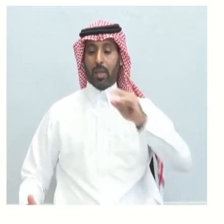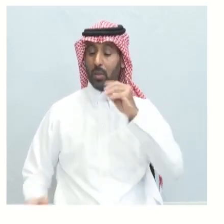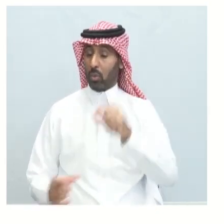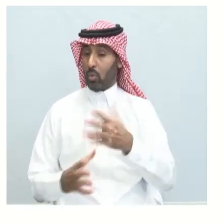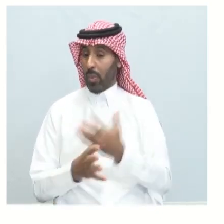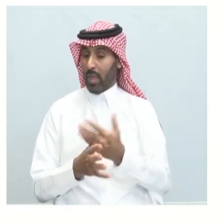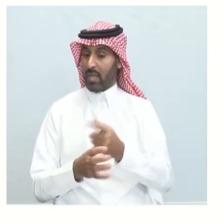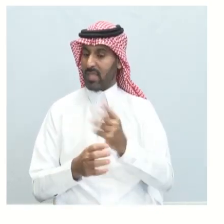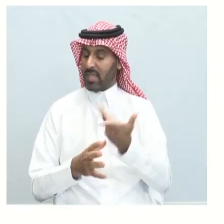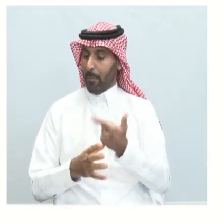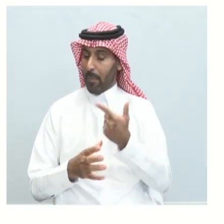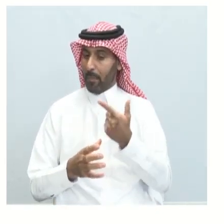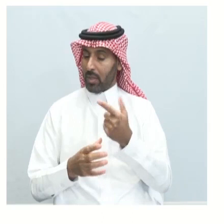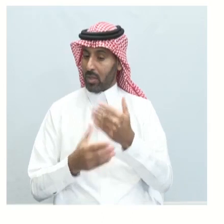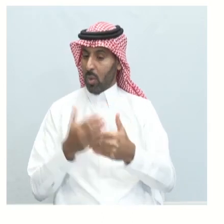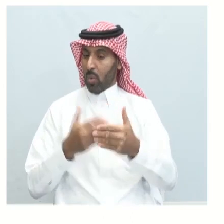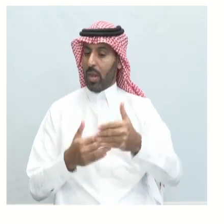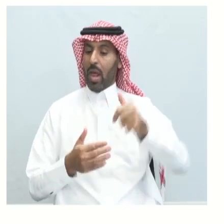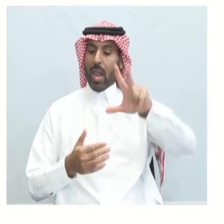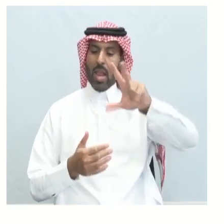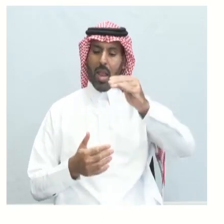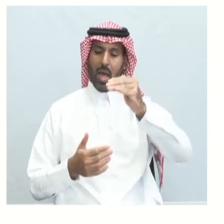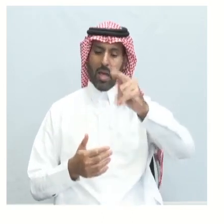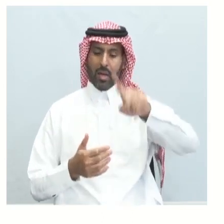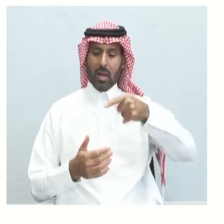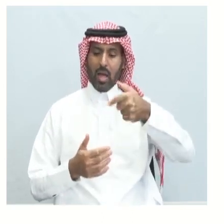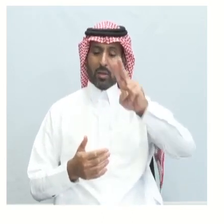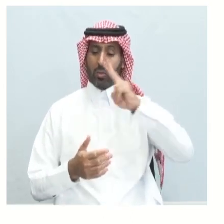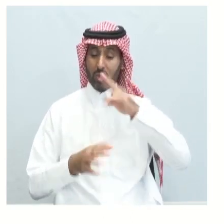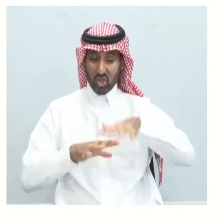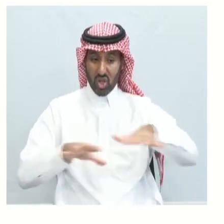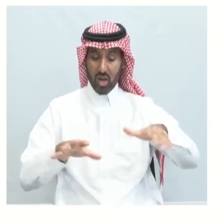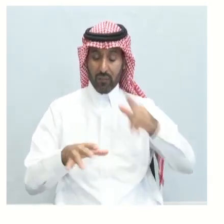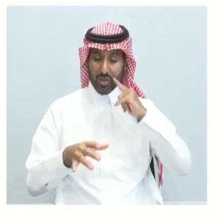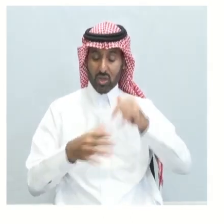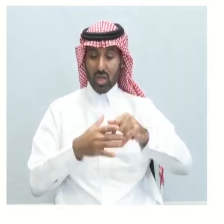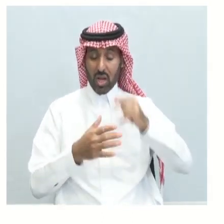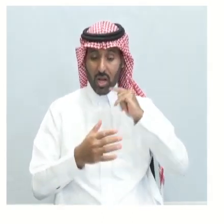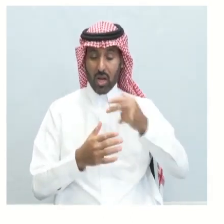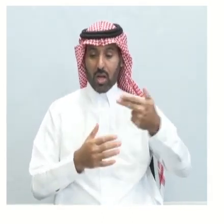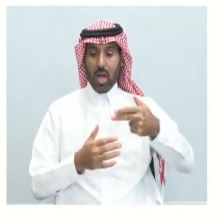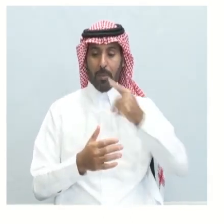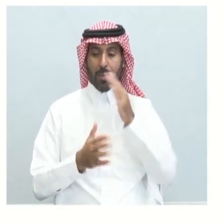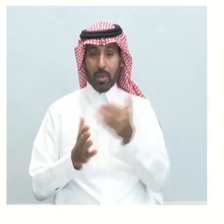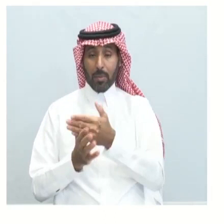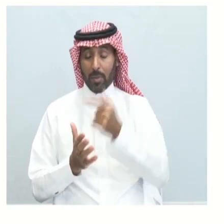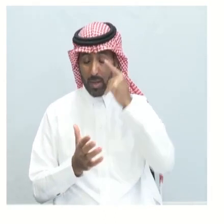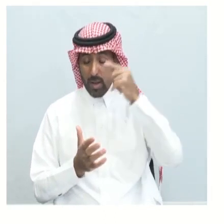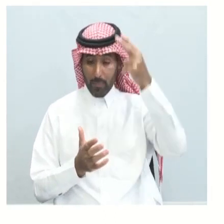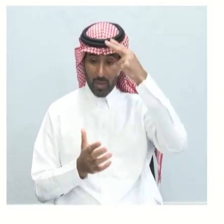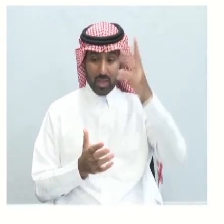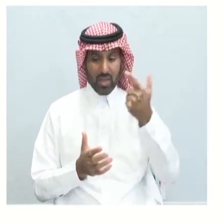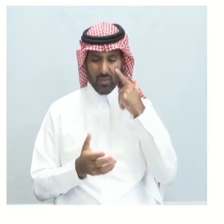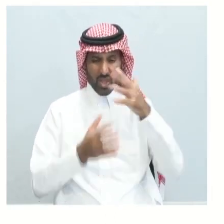الحرات وانتشارها في الجزء الغربي من المملكه تلخص او تلخص كيف تشكلت